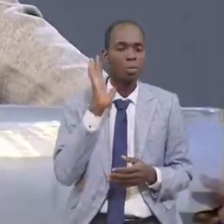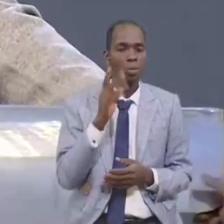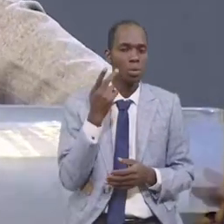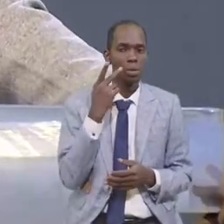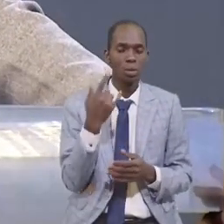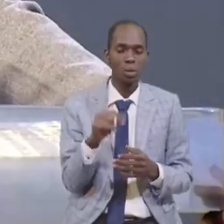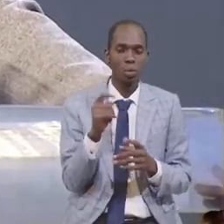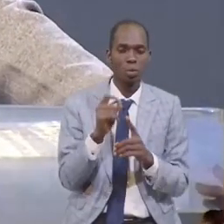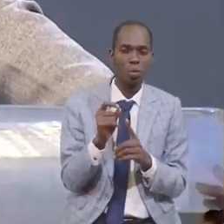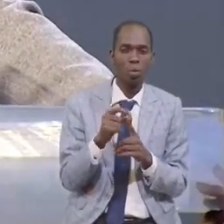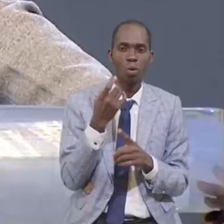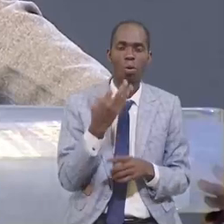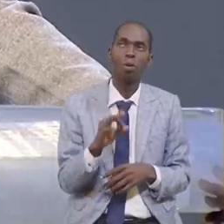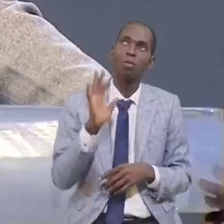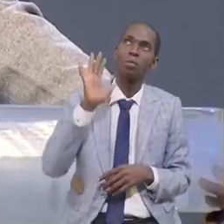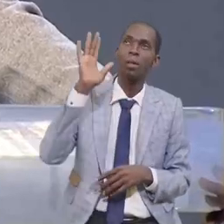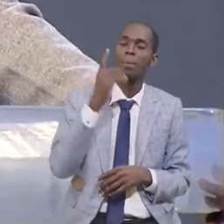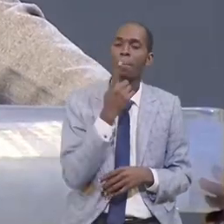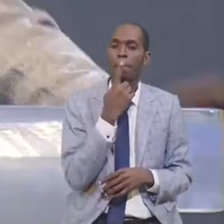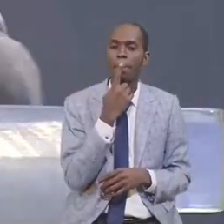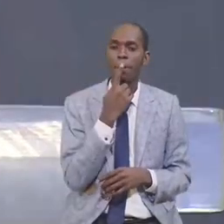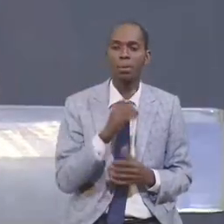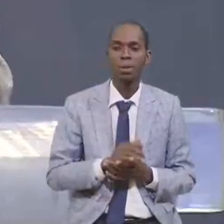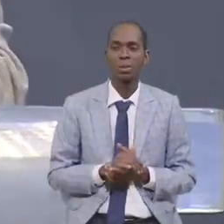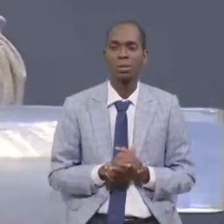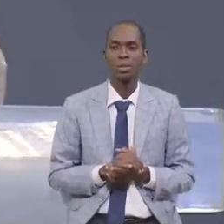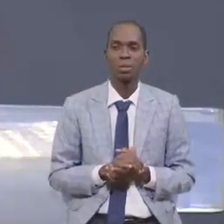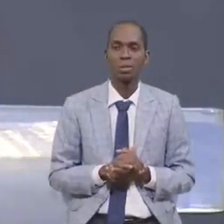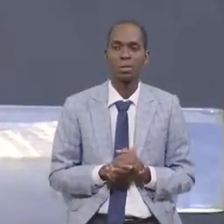Et vous devez donc considérer la parole de sa bouche.